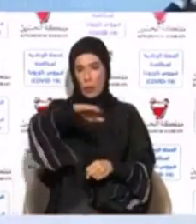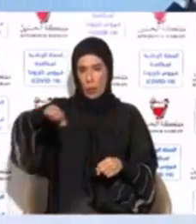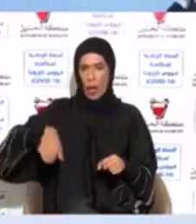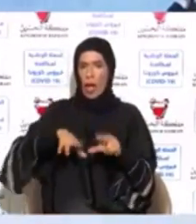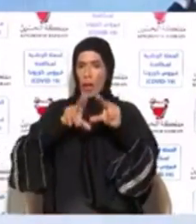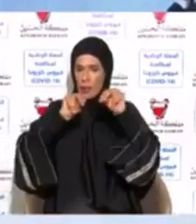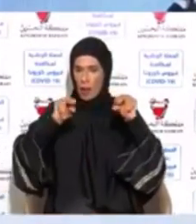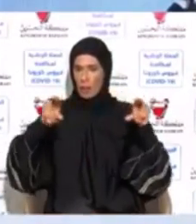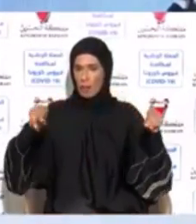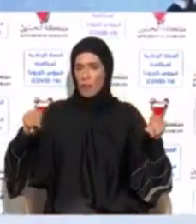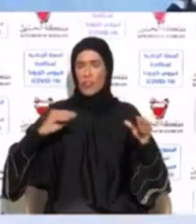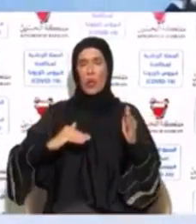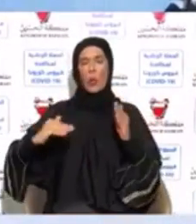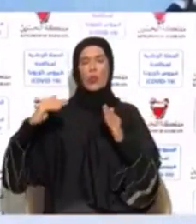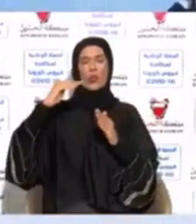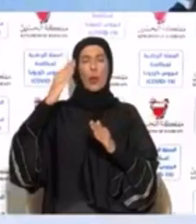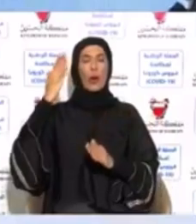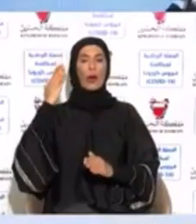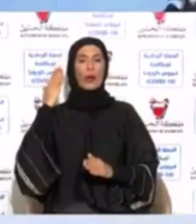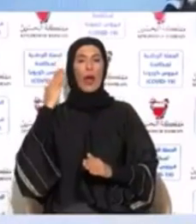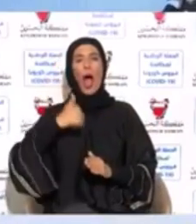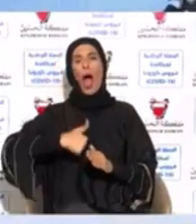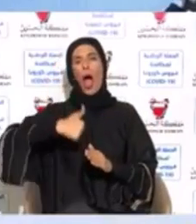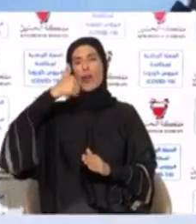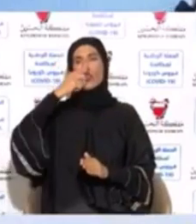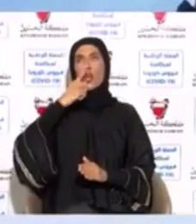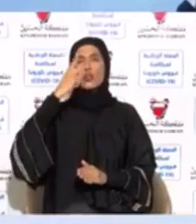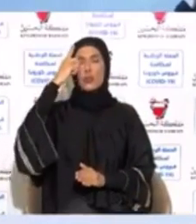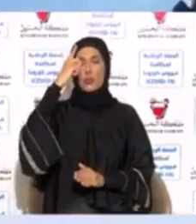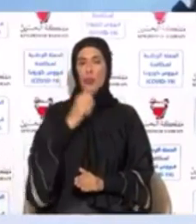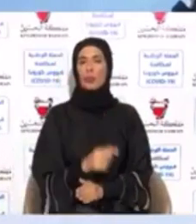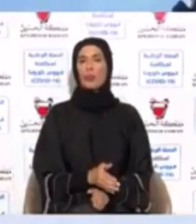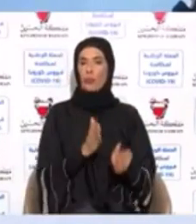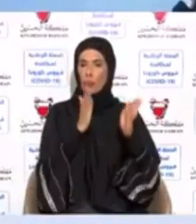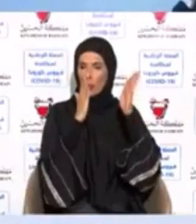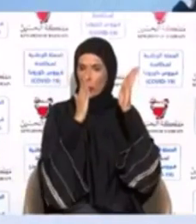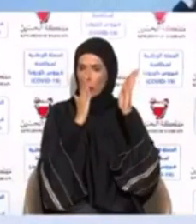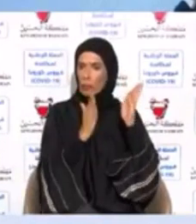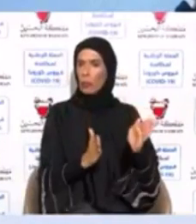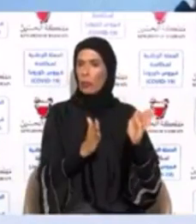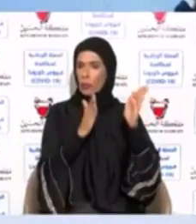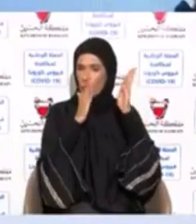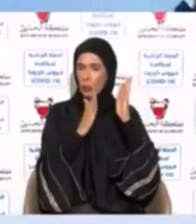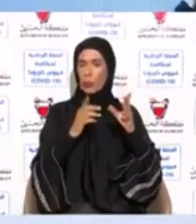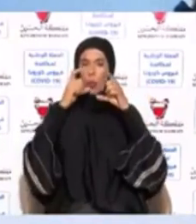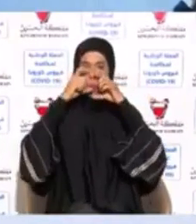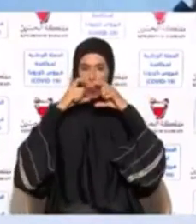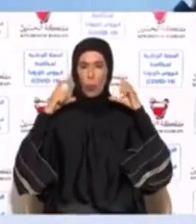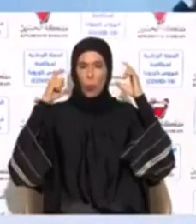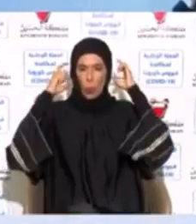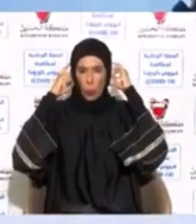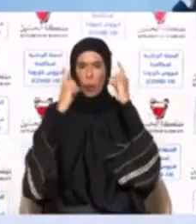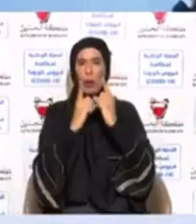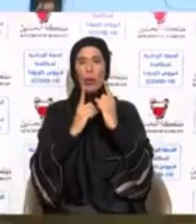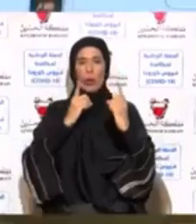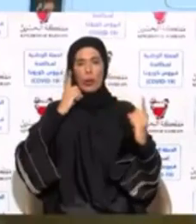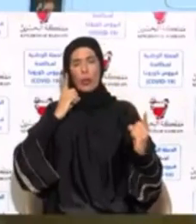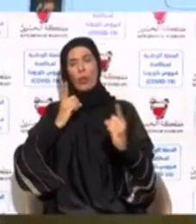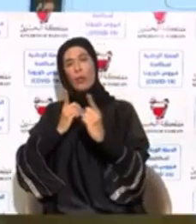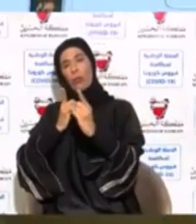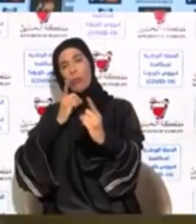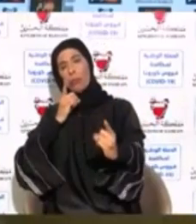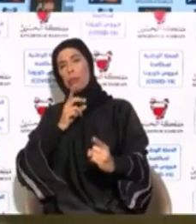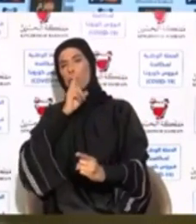إلى المستوى السابق وإن شاء الله أفضل منه. الالتزام بالإجراءات الاحترازية هي أشياء جدا جدا